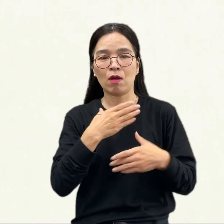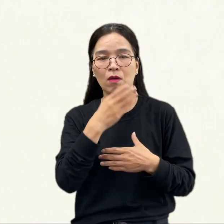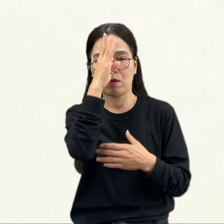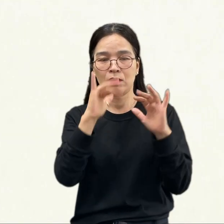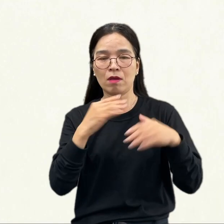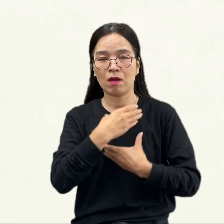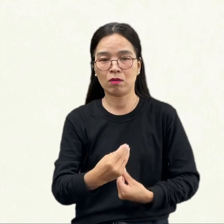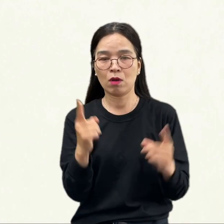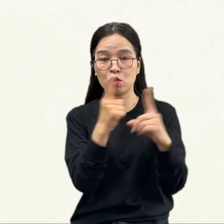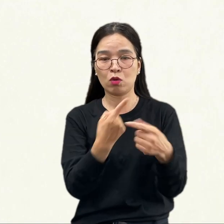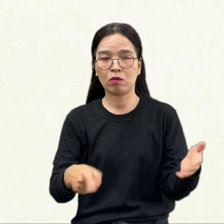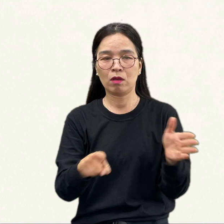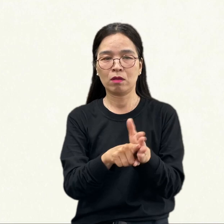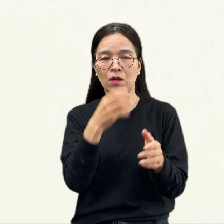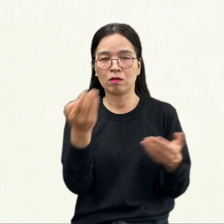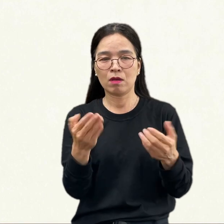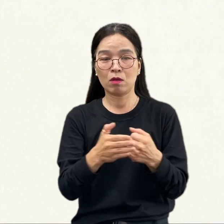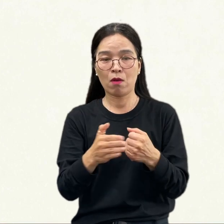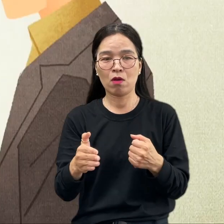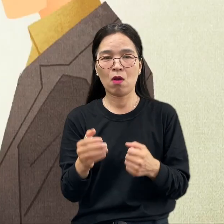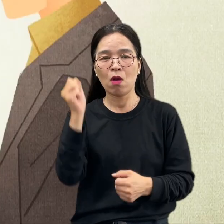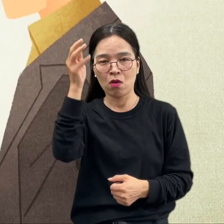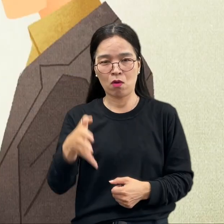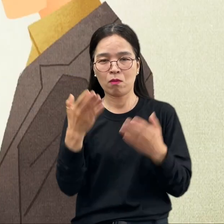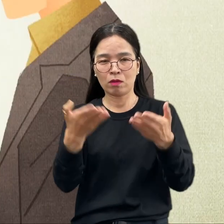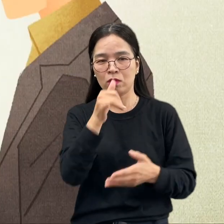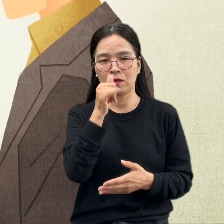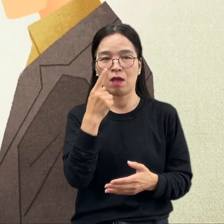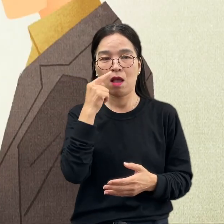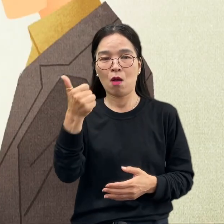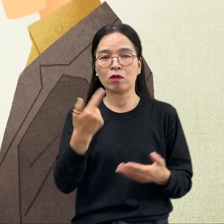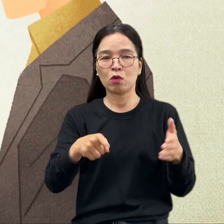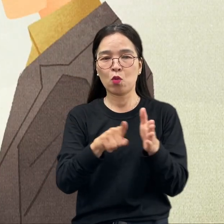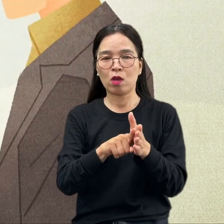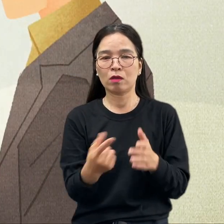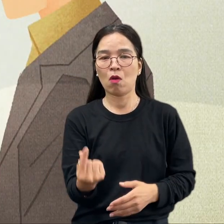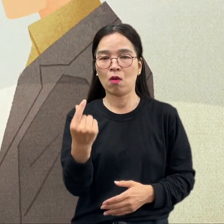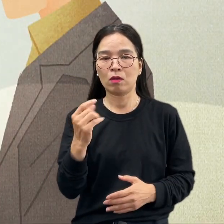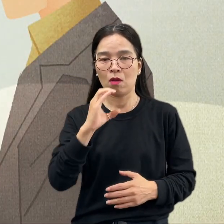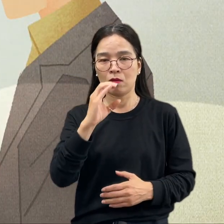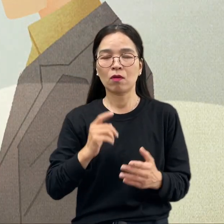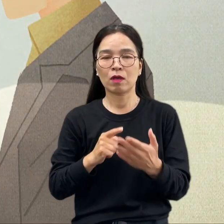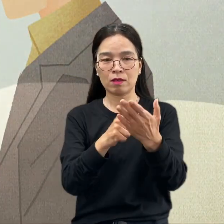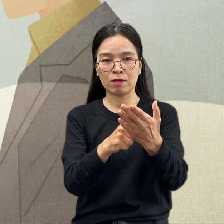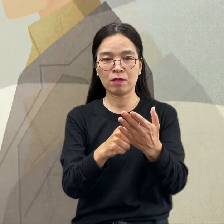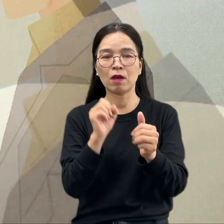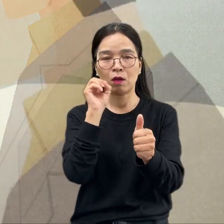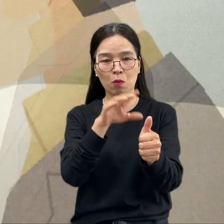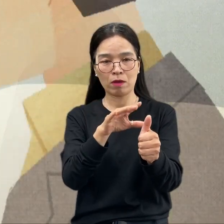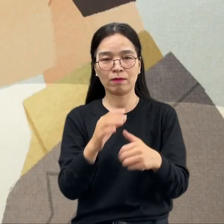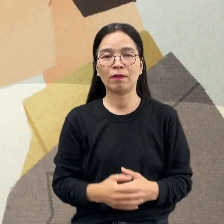병자성사는 환자의 안정과 치유를 위한 성사이기도 하다며 여러 번 받을 수 있으니 아버님을 위해서라도 어서